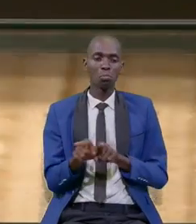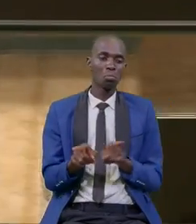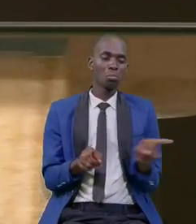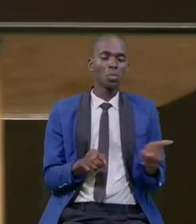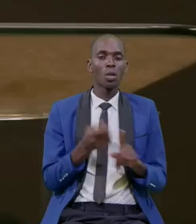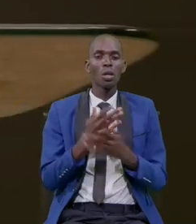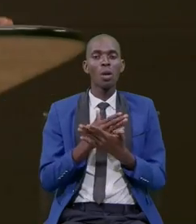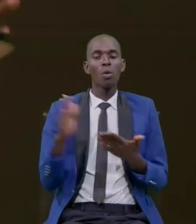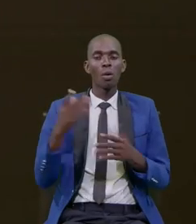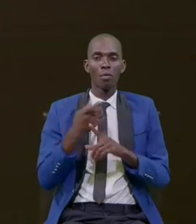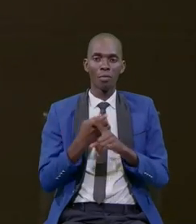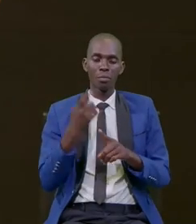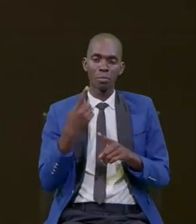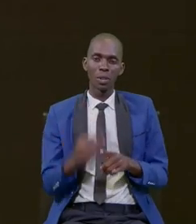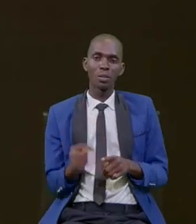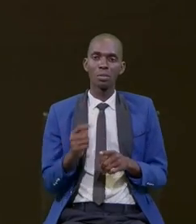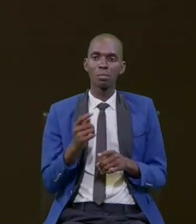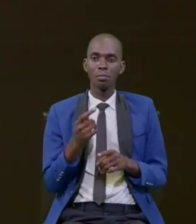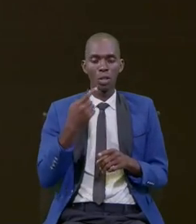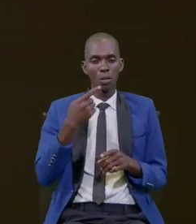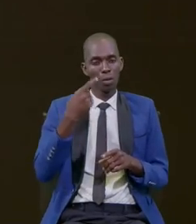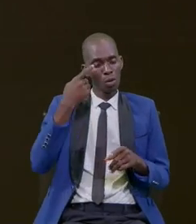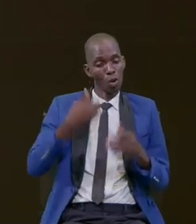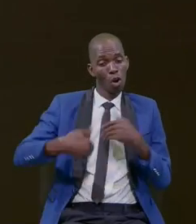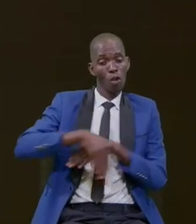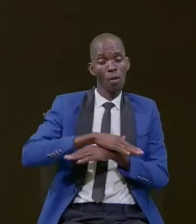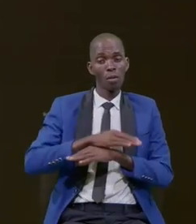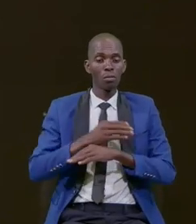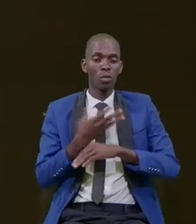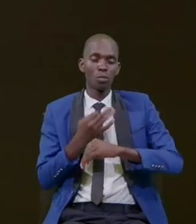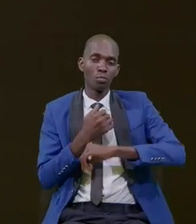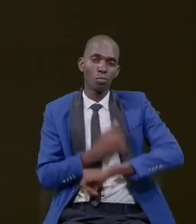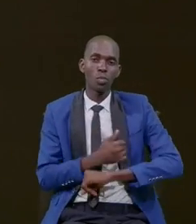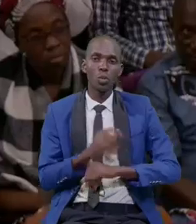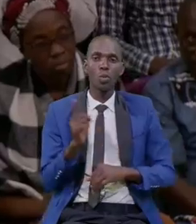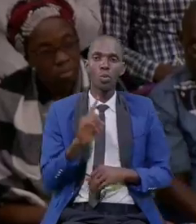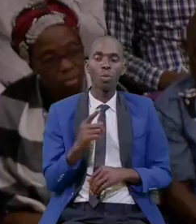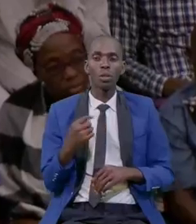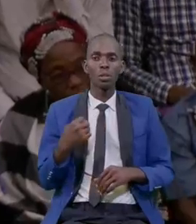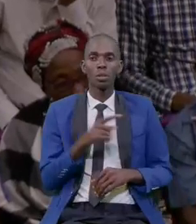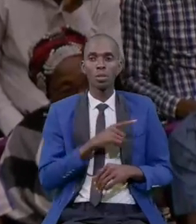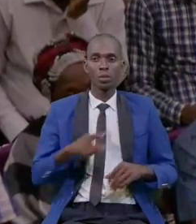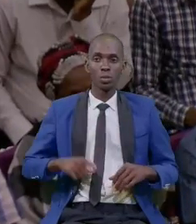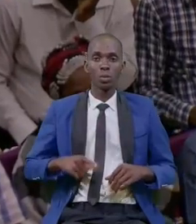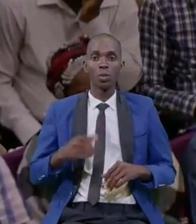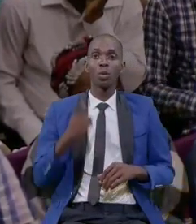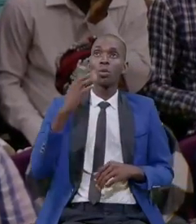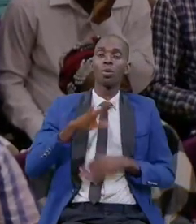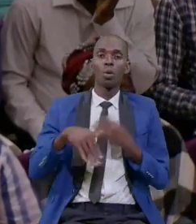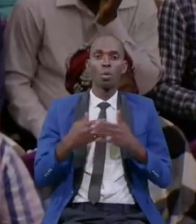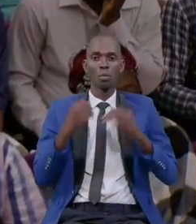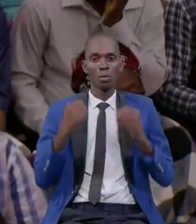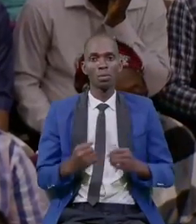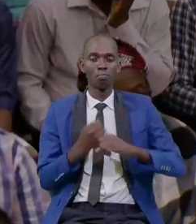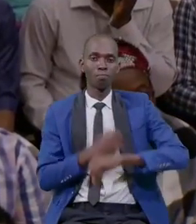pour sortir. Nous ne devons pas sortir de la couverture, de la protection de l'ombre